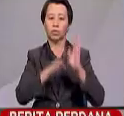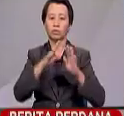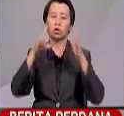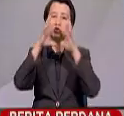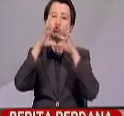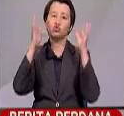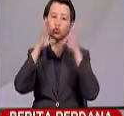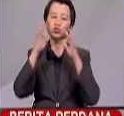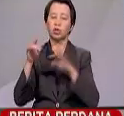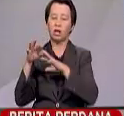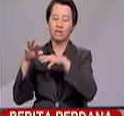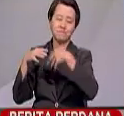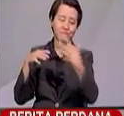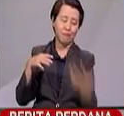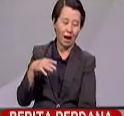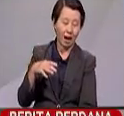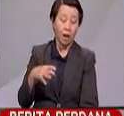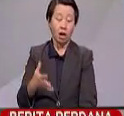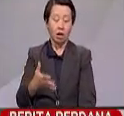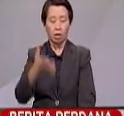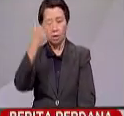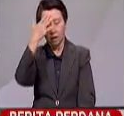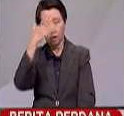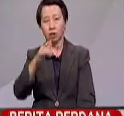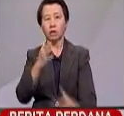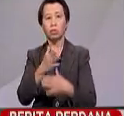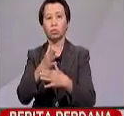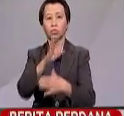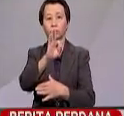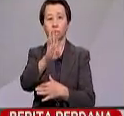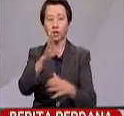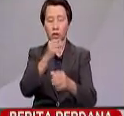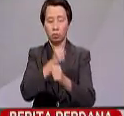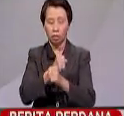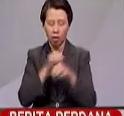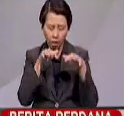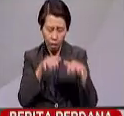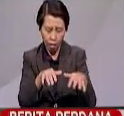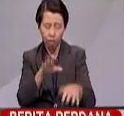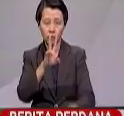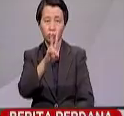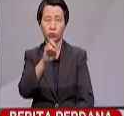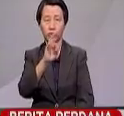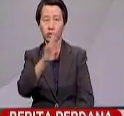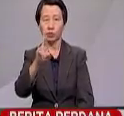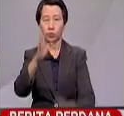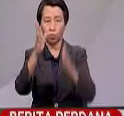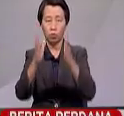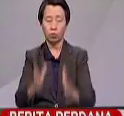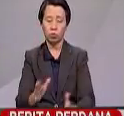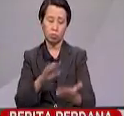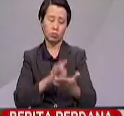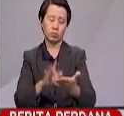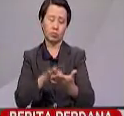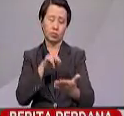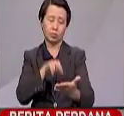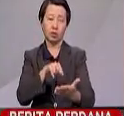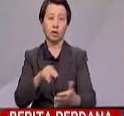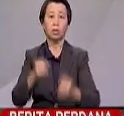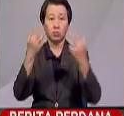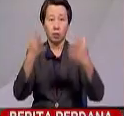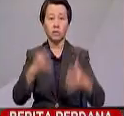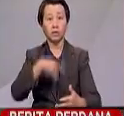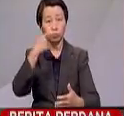kucing peliharaannya. Detik malang yang dikongsikan di Facebook itu mendapat perhatian lebih 70,000 warga internet. Ramai